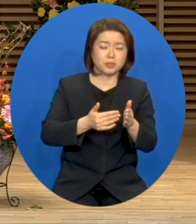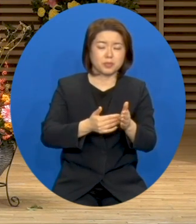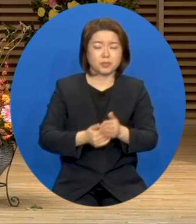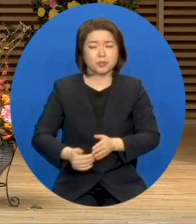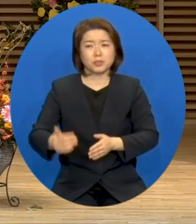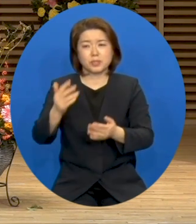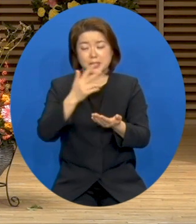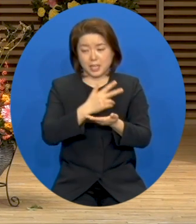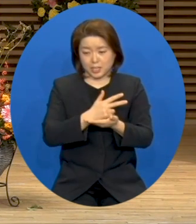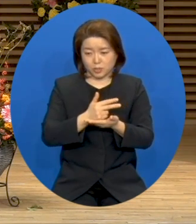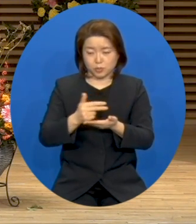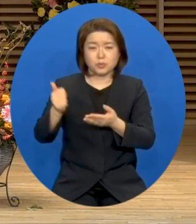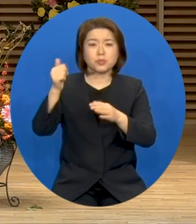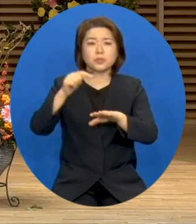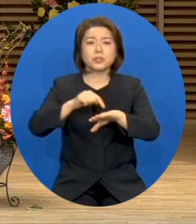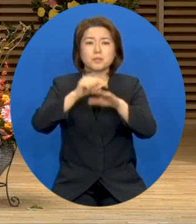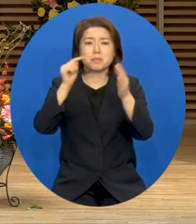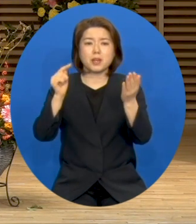이루어지도록